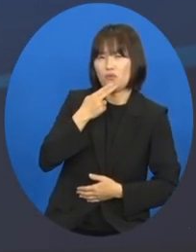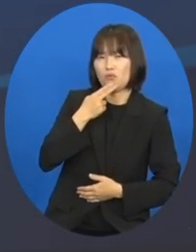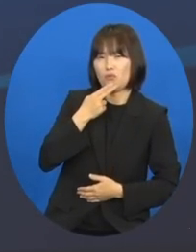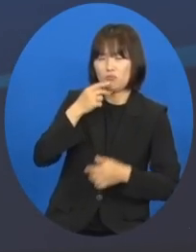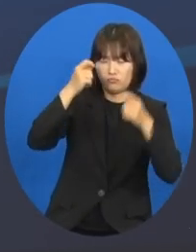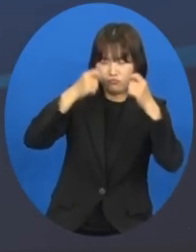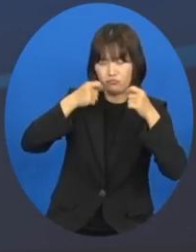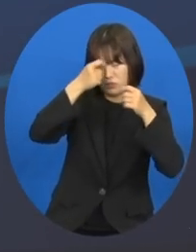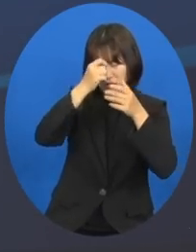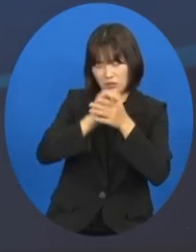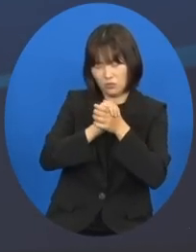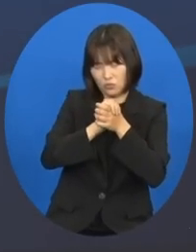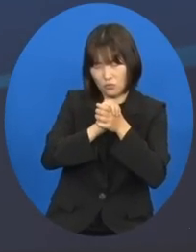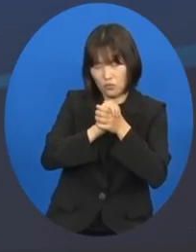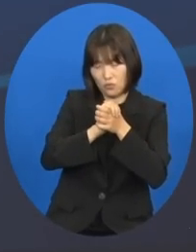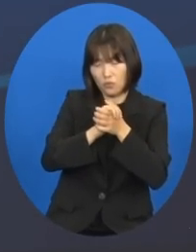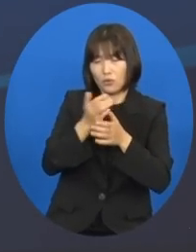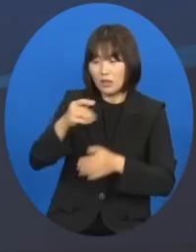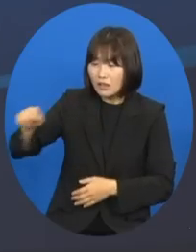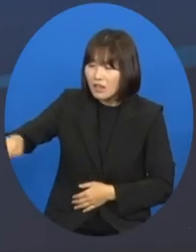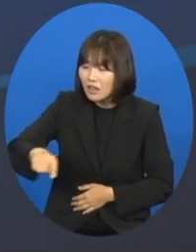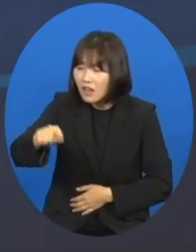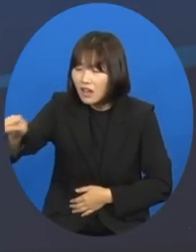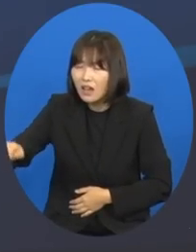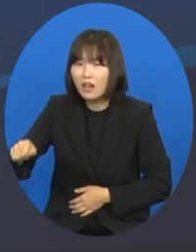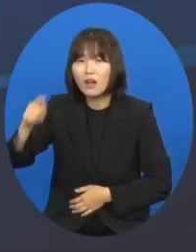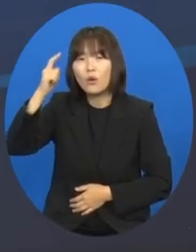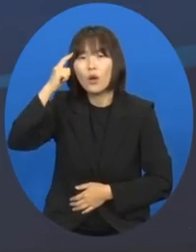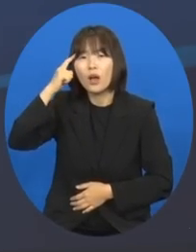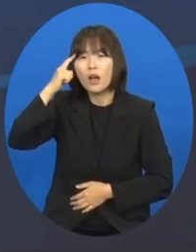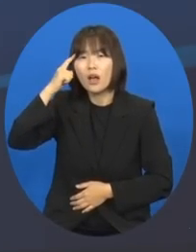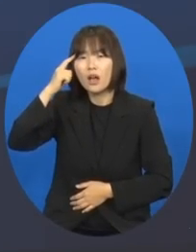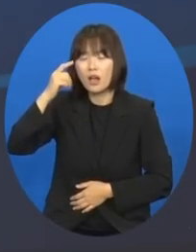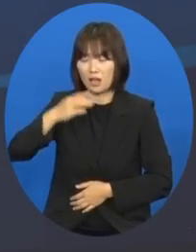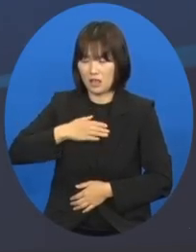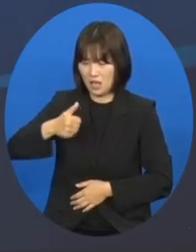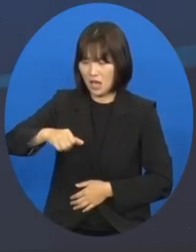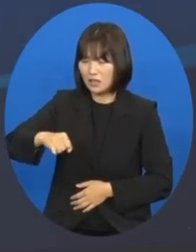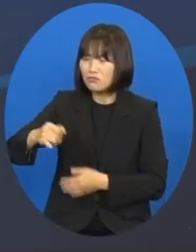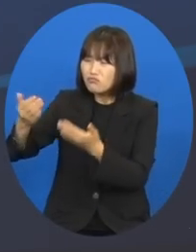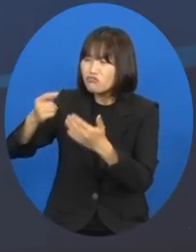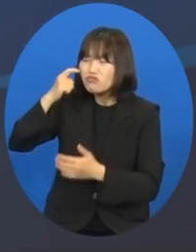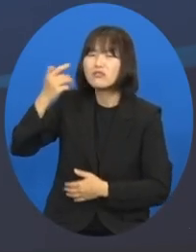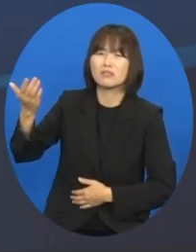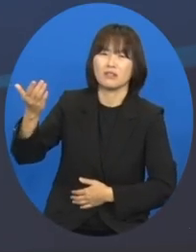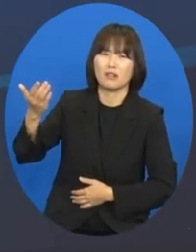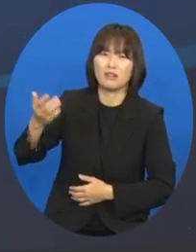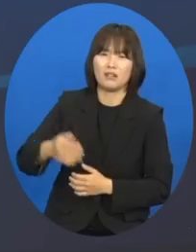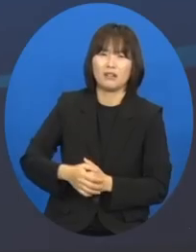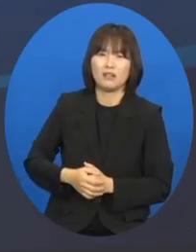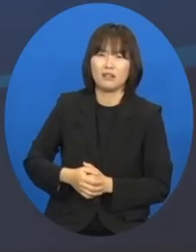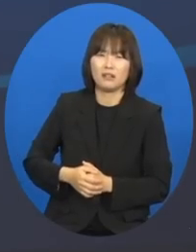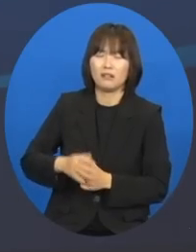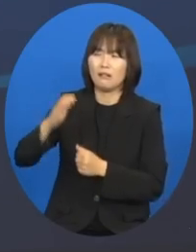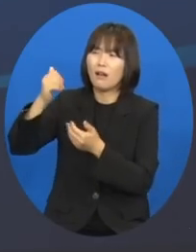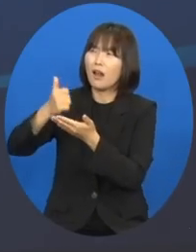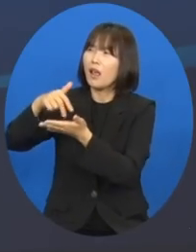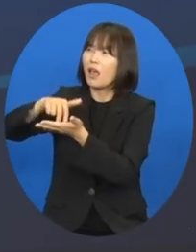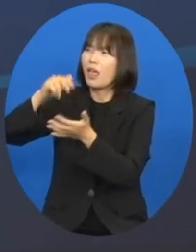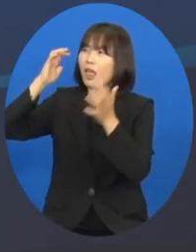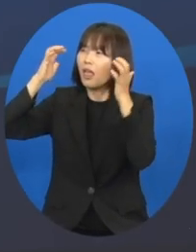눈물로 기도합니다 한쪽에선 하나님 왜 저에게 이런 자녀를 주셨습니까 하나님도 헷갈리시지 않겠어요